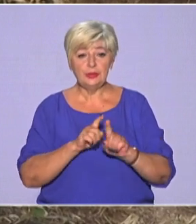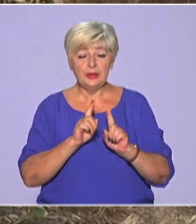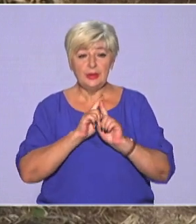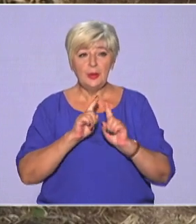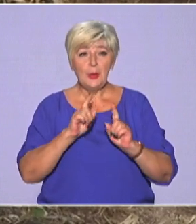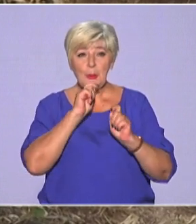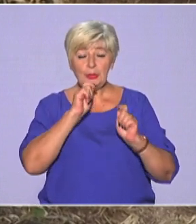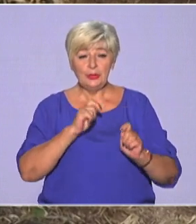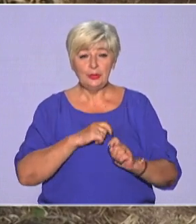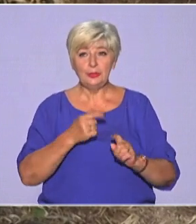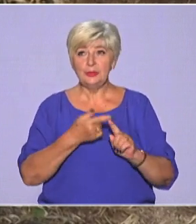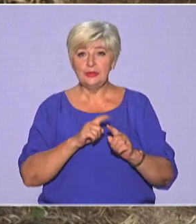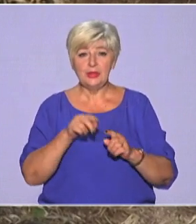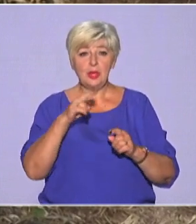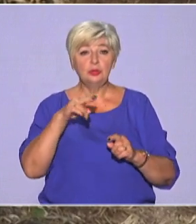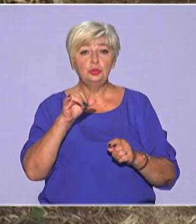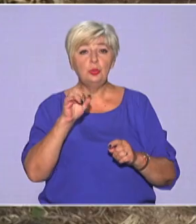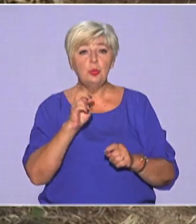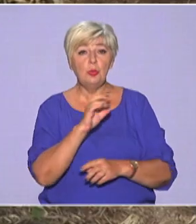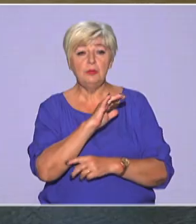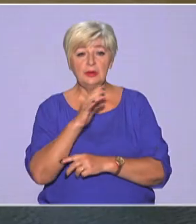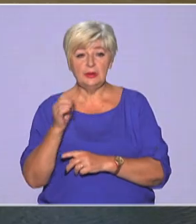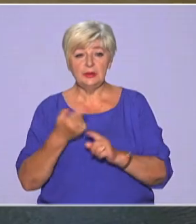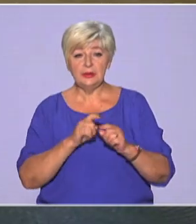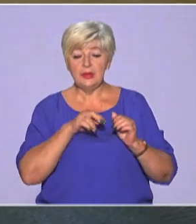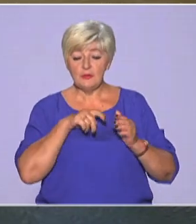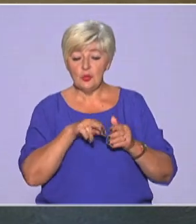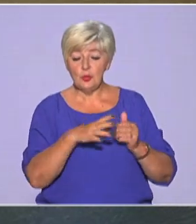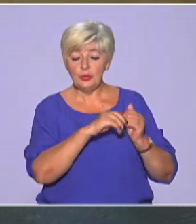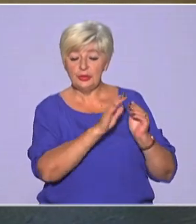дубовий ліс, який виходить на берег річки.